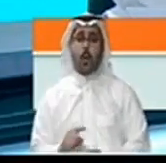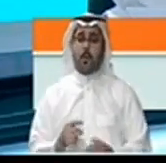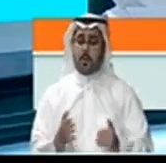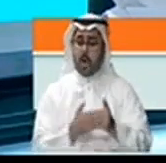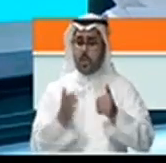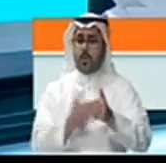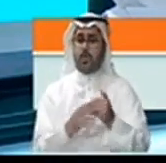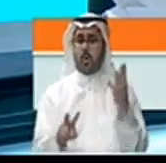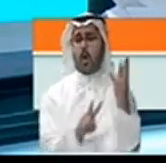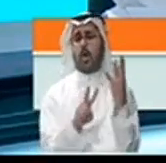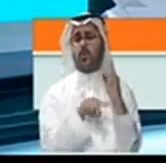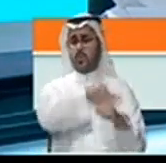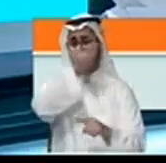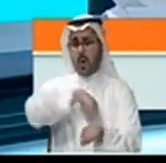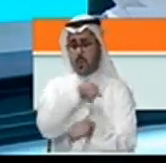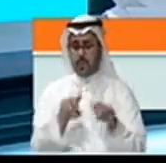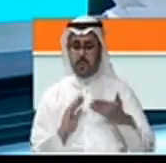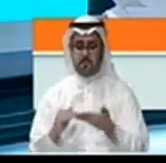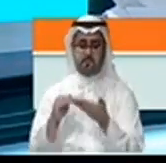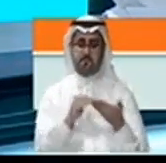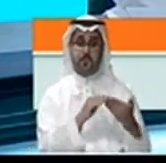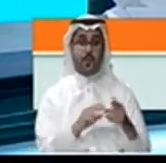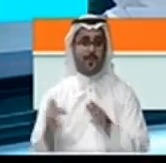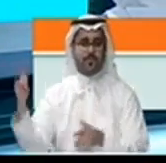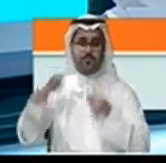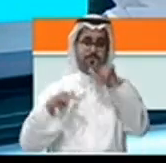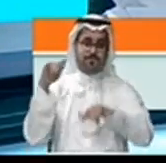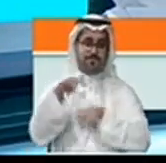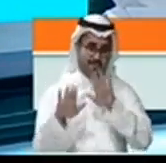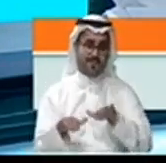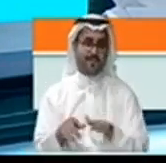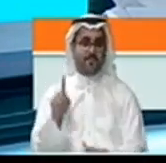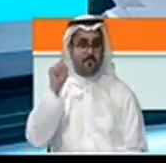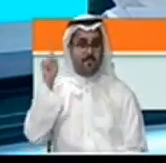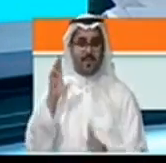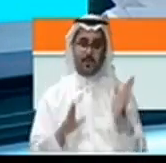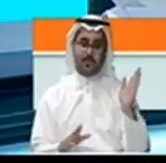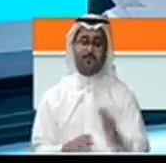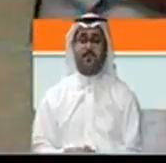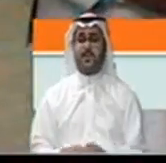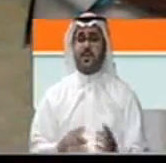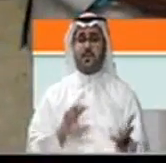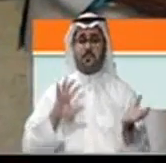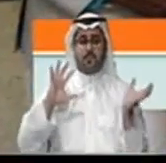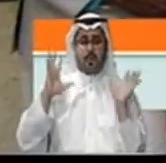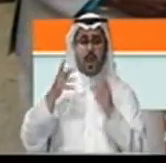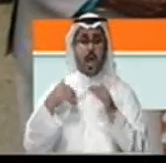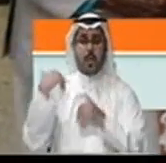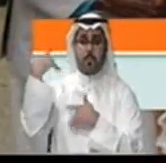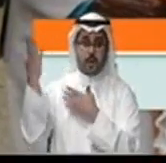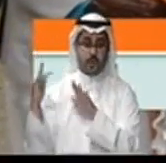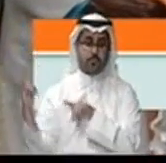بيت الله الحرام القادمين من مختلف الدول لأداء مناسك الحج لهذا العام، من خلال استقبال